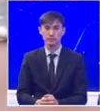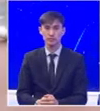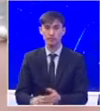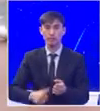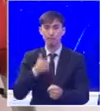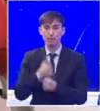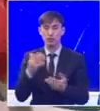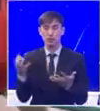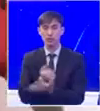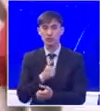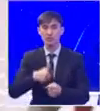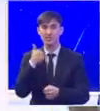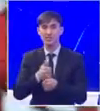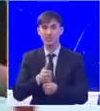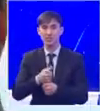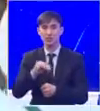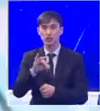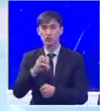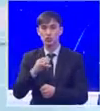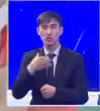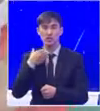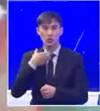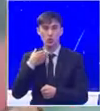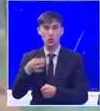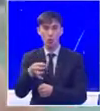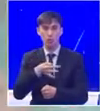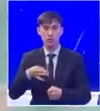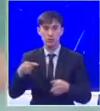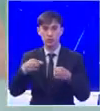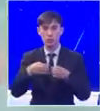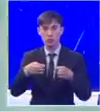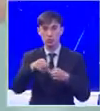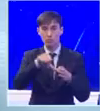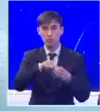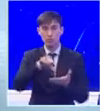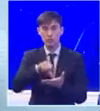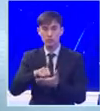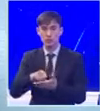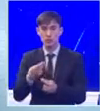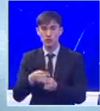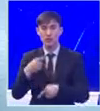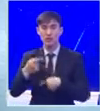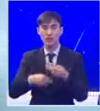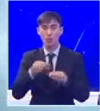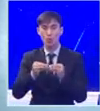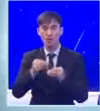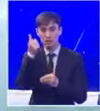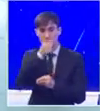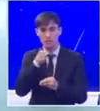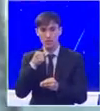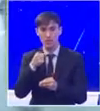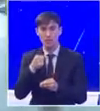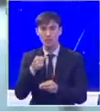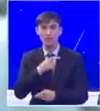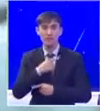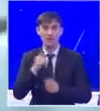Башылды үшін негізгі тартыс Жетісу өңірі мен Қызылорда облысының құрамалары арасында өтеді деп күтілген. Өткені кейінгі 10 жылдан бері қос ұжым